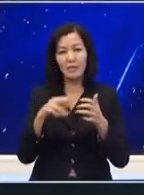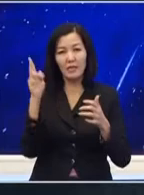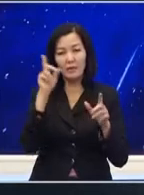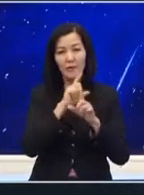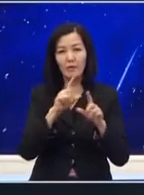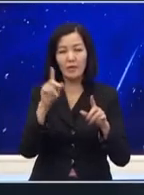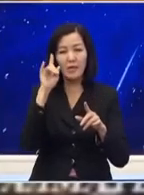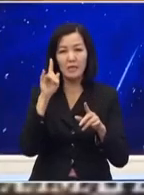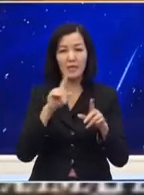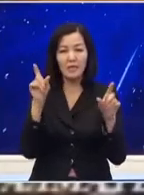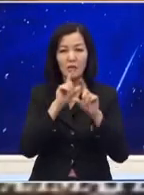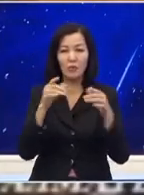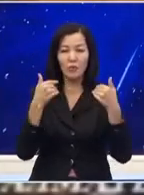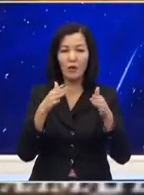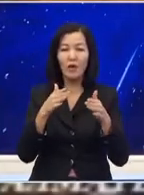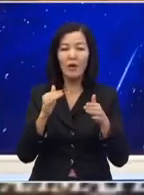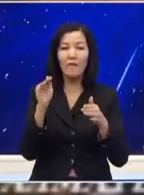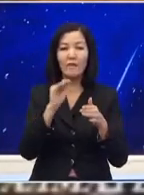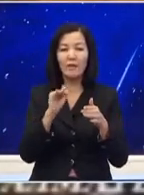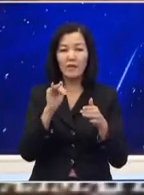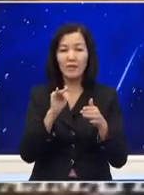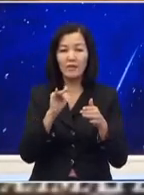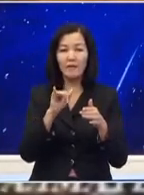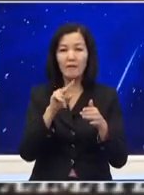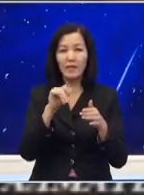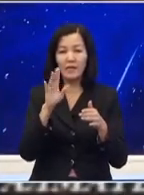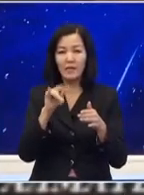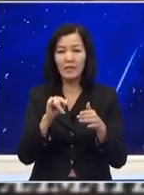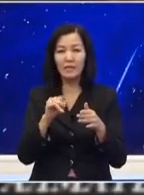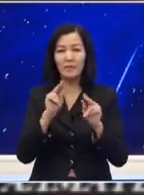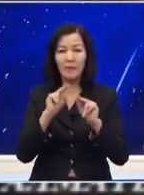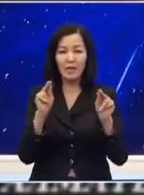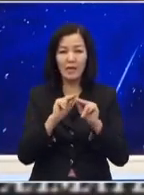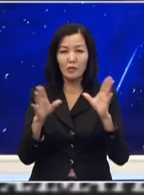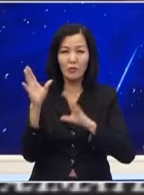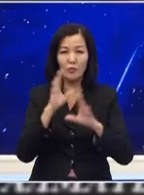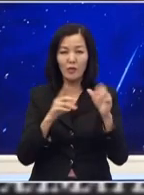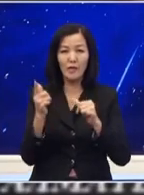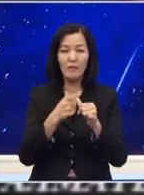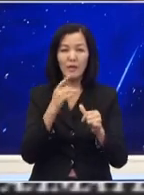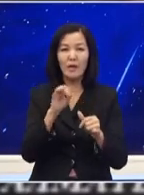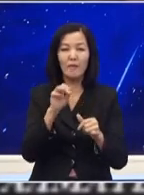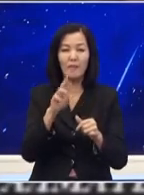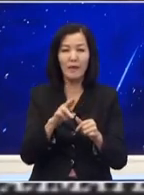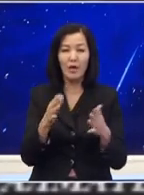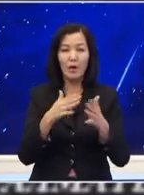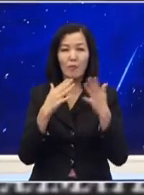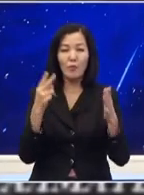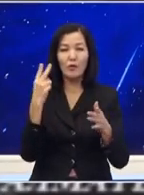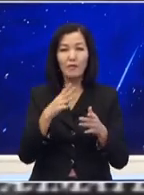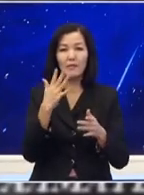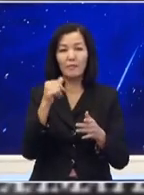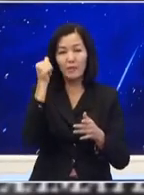в казахской школе. Окончила филологический факультет Казахского государственного педагогического института имени Абая. Она более 25